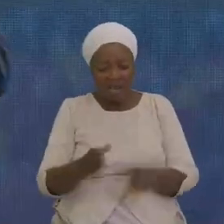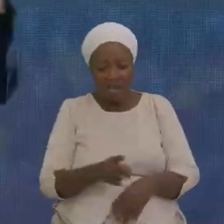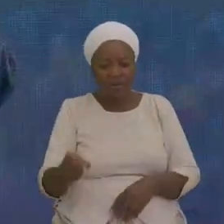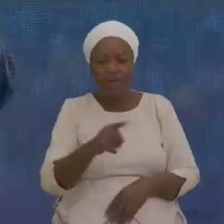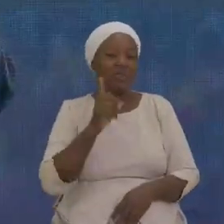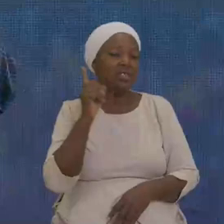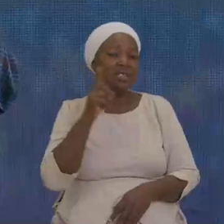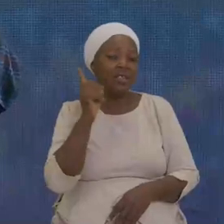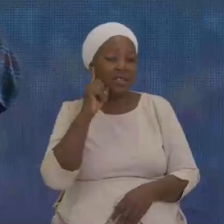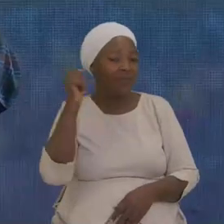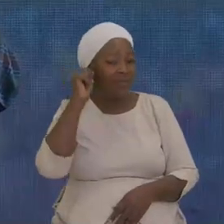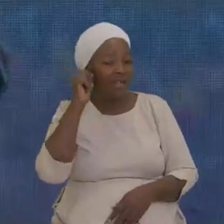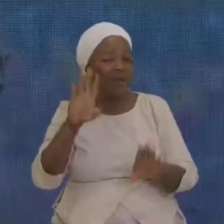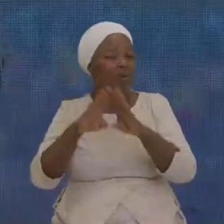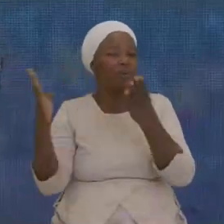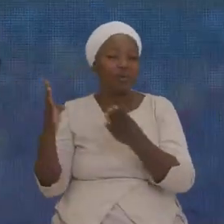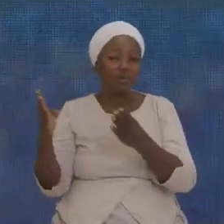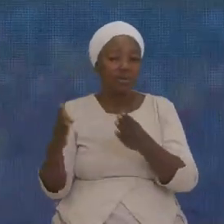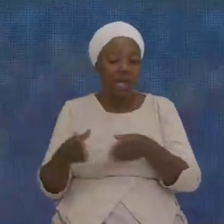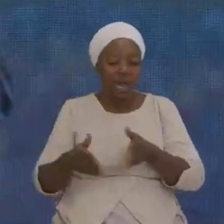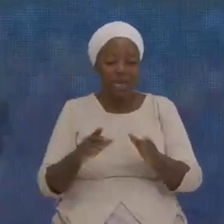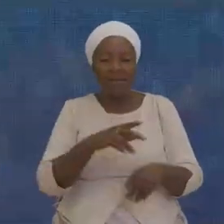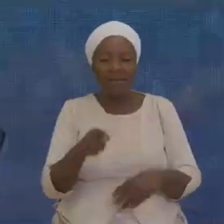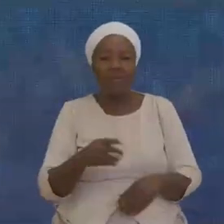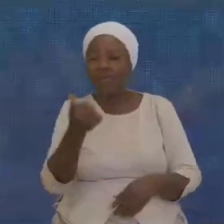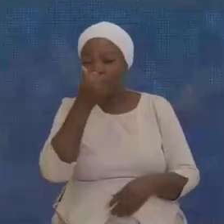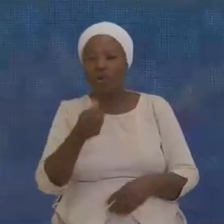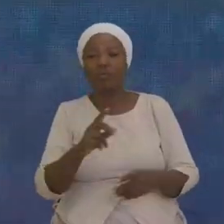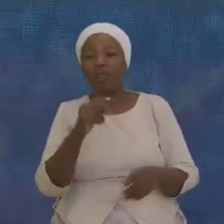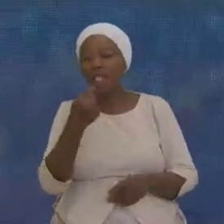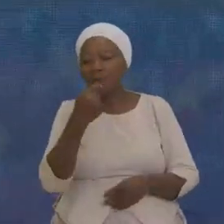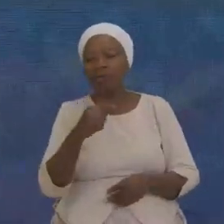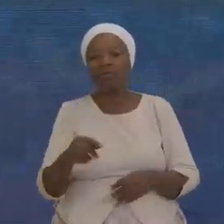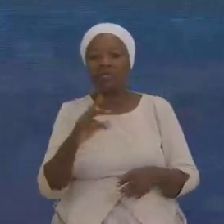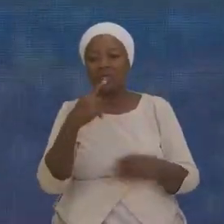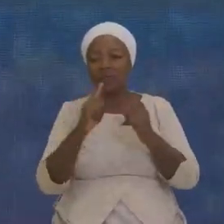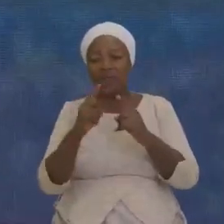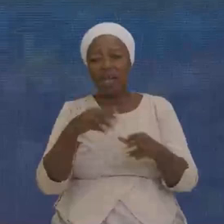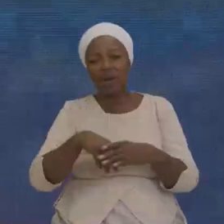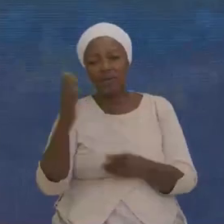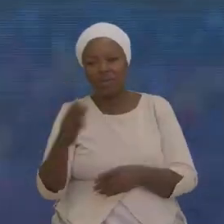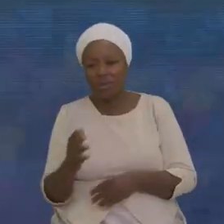que les oreilles sourdes s'ouvrent. Que les langues muettes parlent.